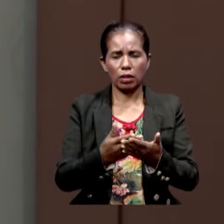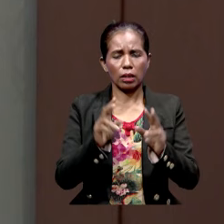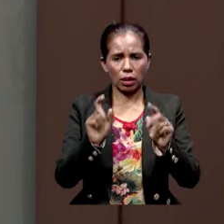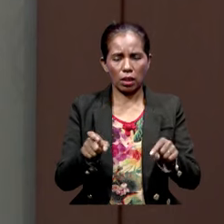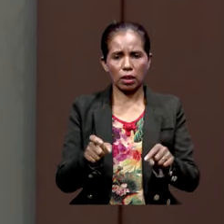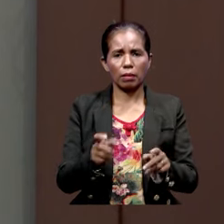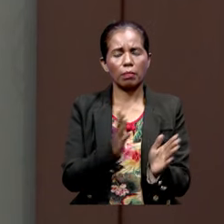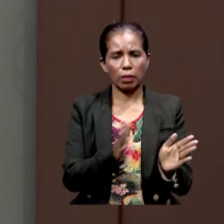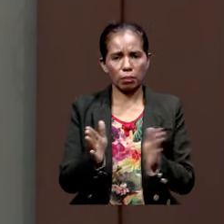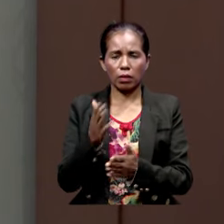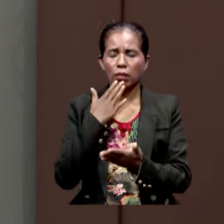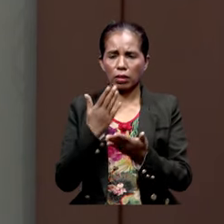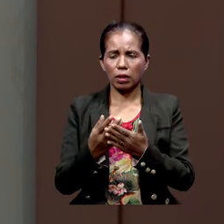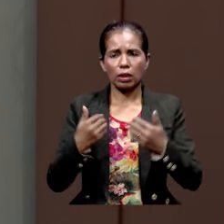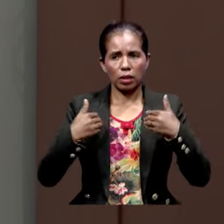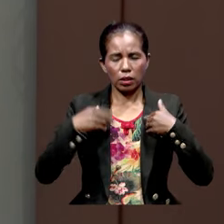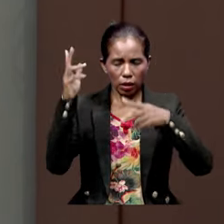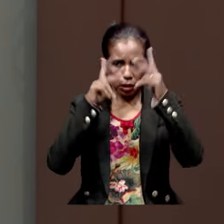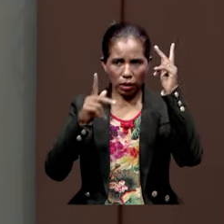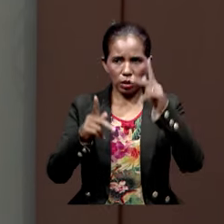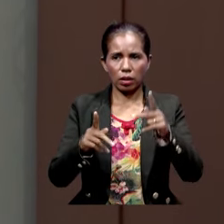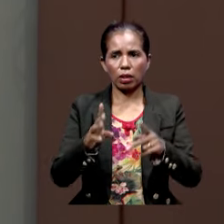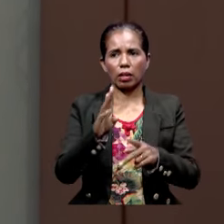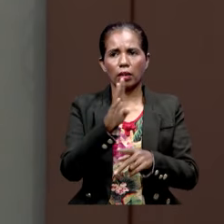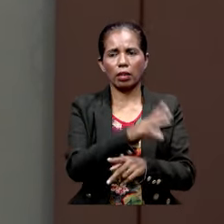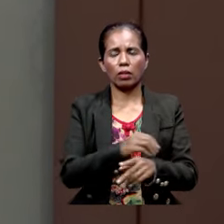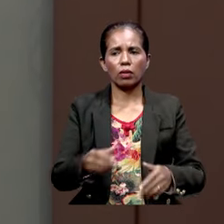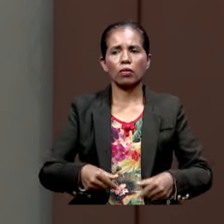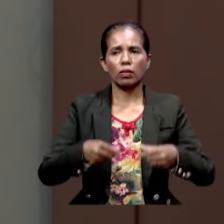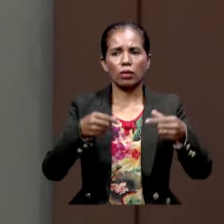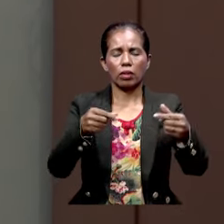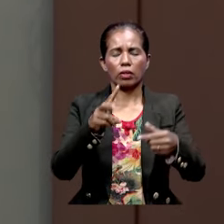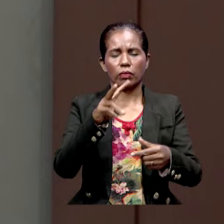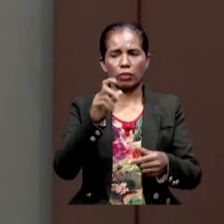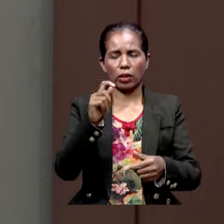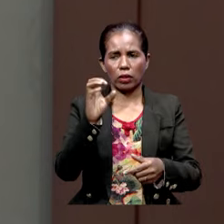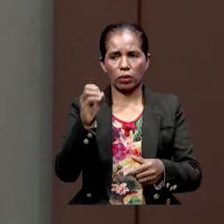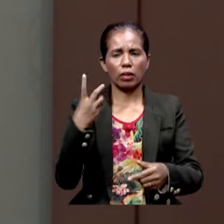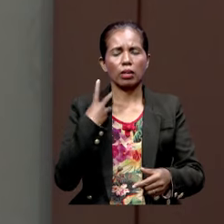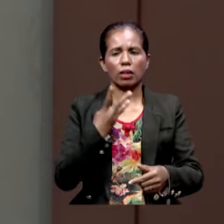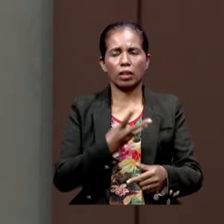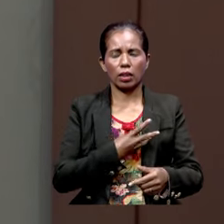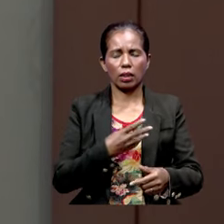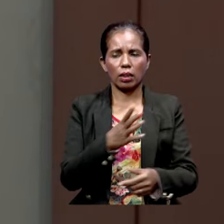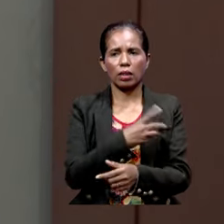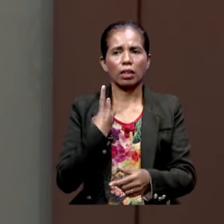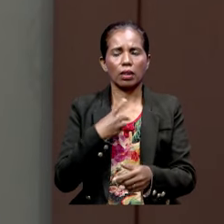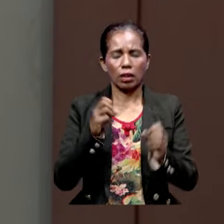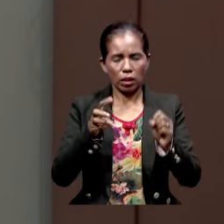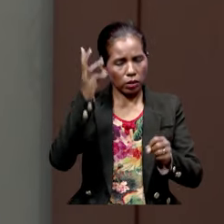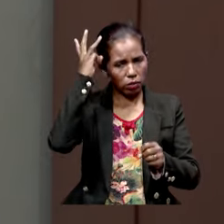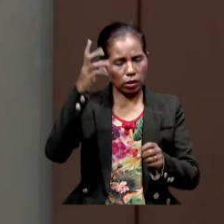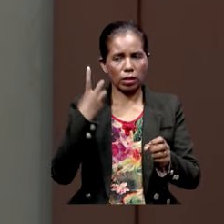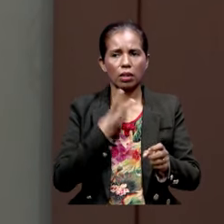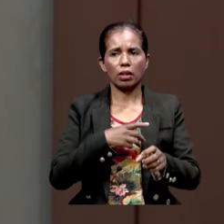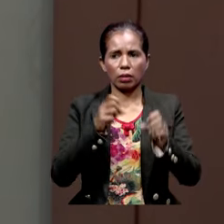iha ona causa vetori de fona virus rua iha itania let ita tem que preocupa atun